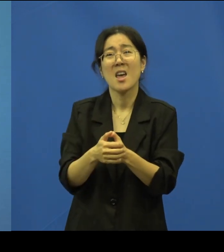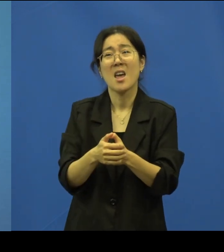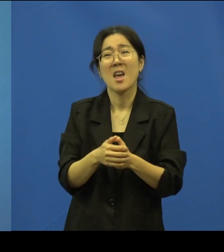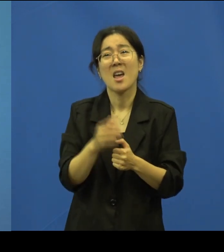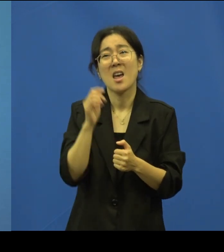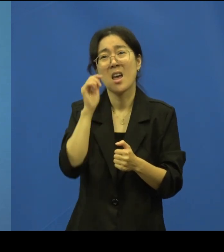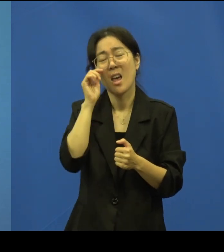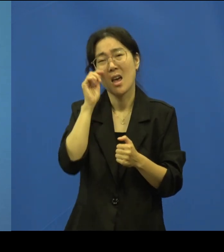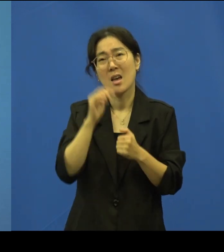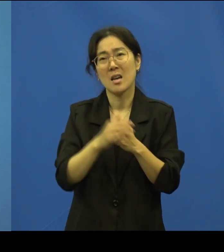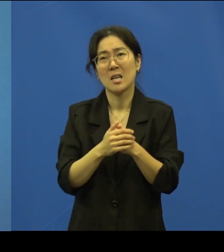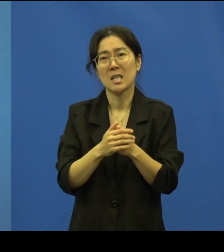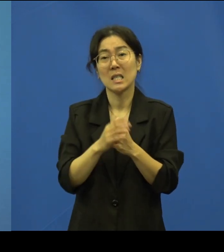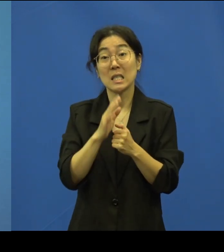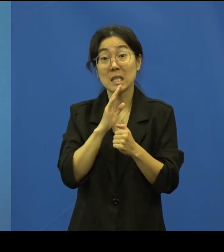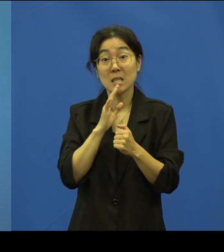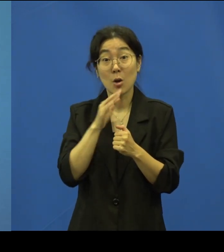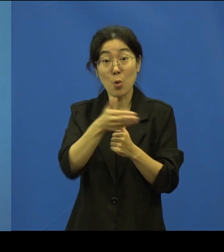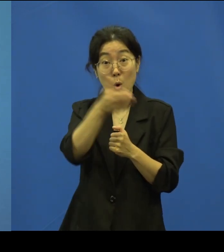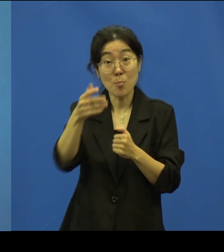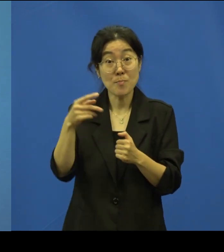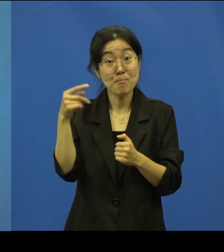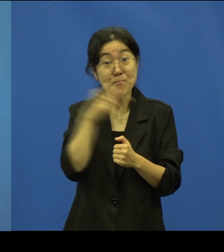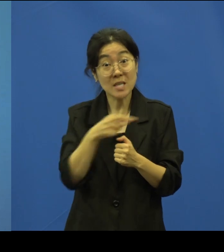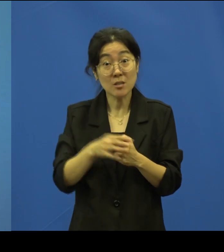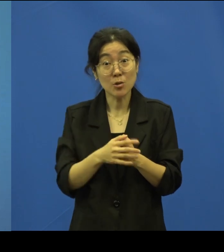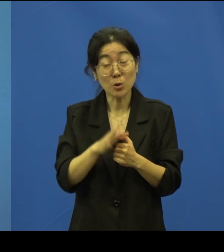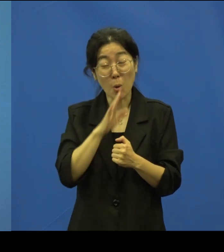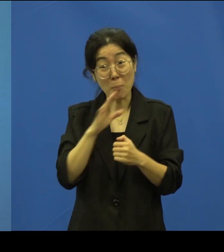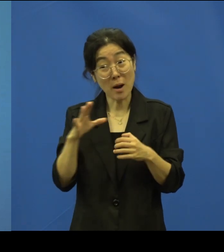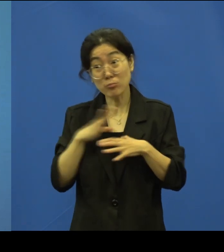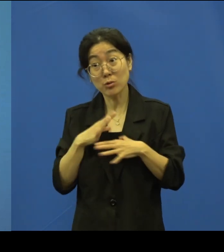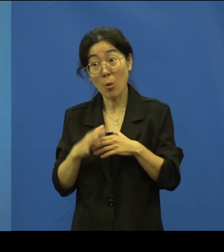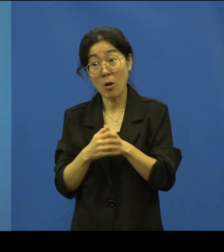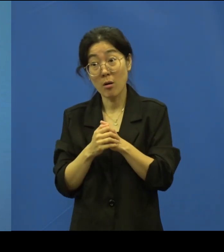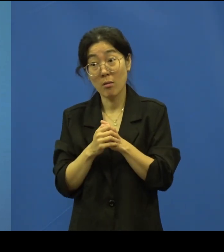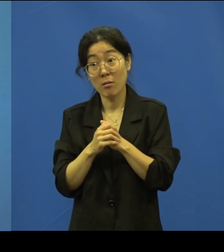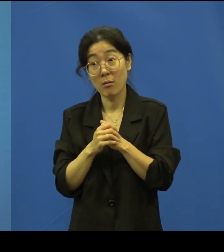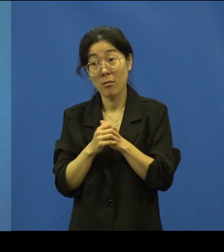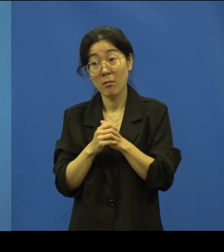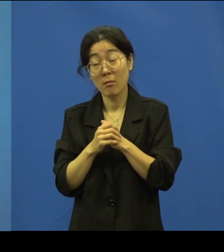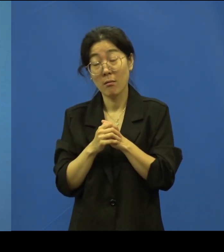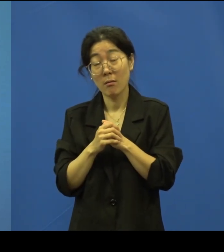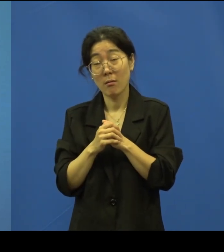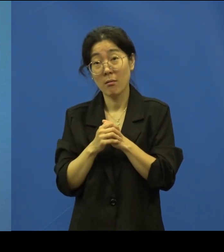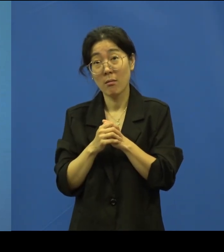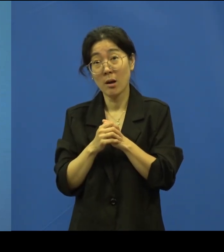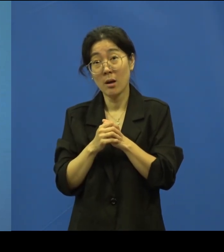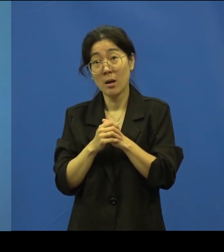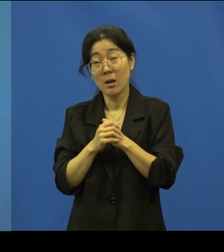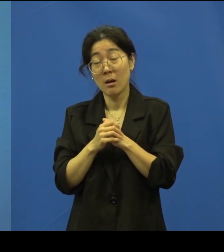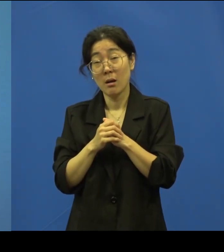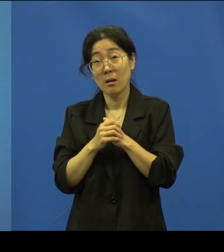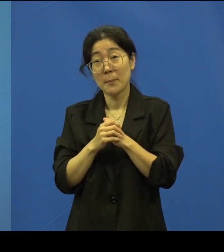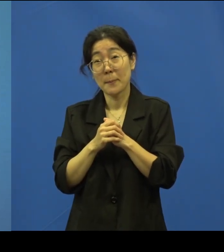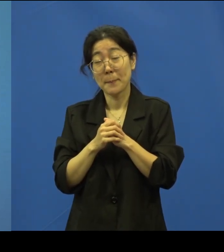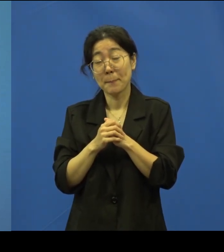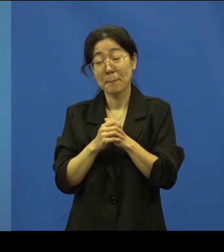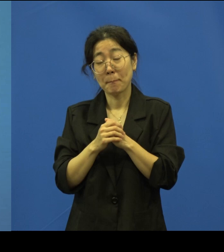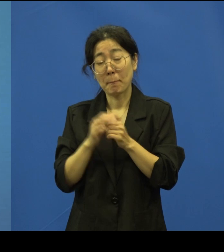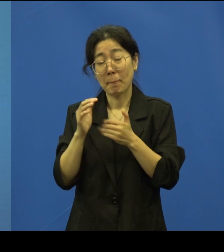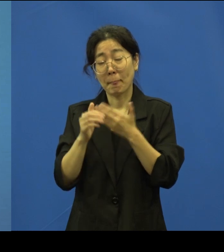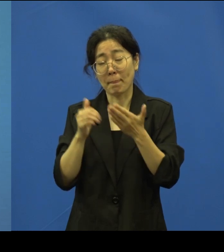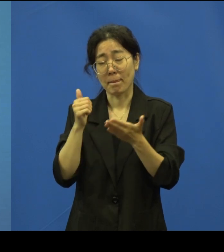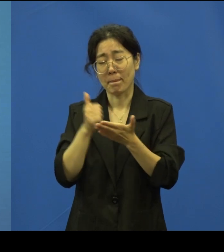정말 뭐 식은땀 이거였어요. 그러니까 다 기도실로 가잖아요. 그래서 이렇게 하나님께 기도 제목